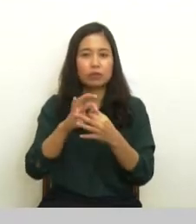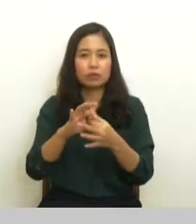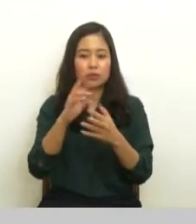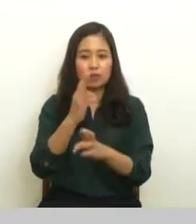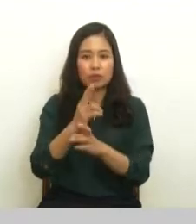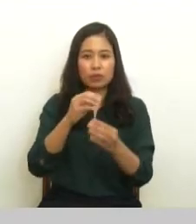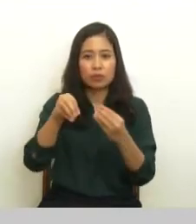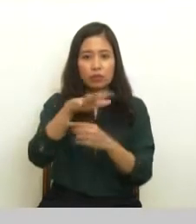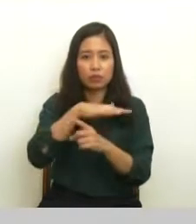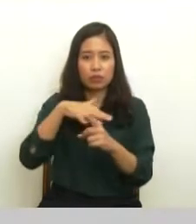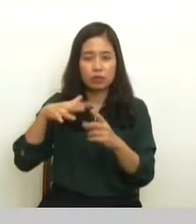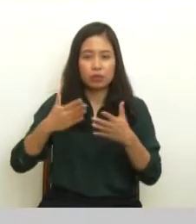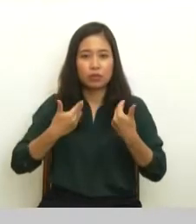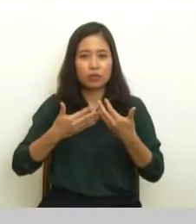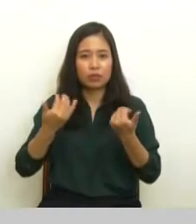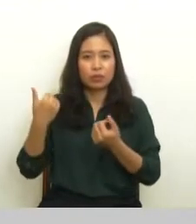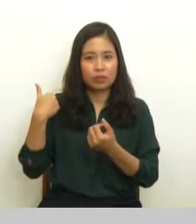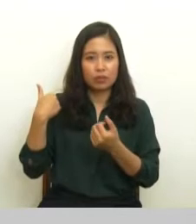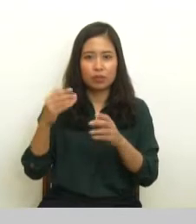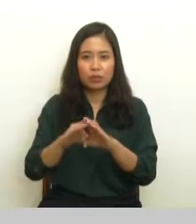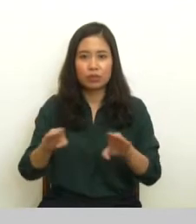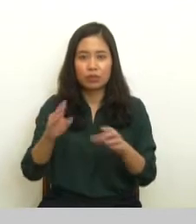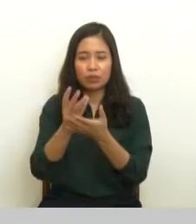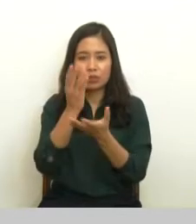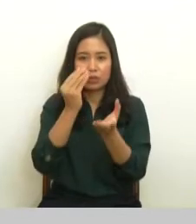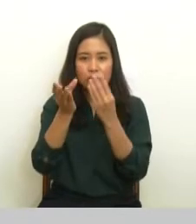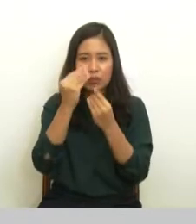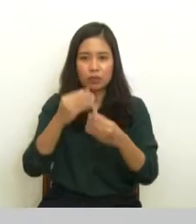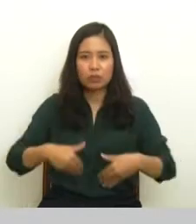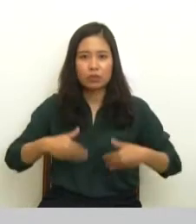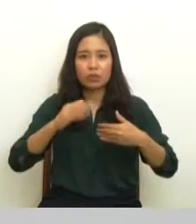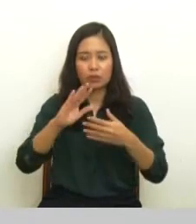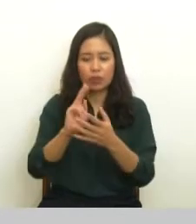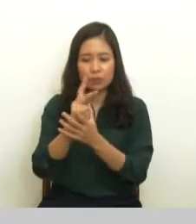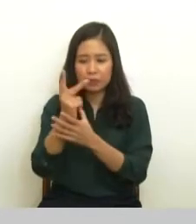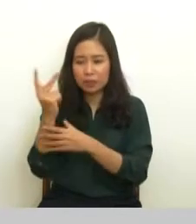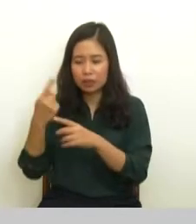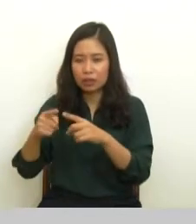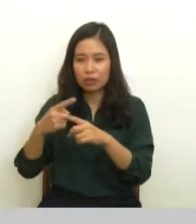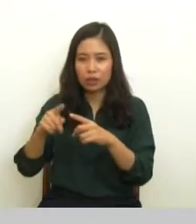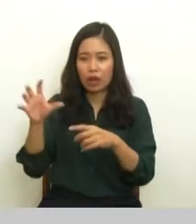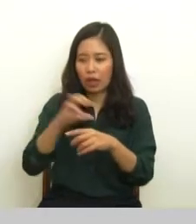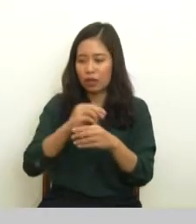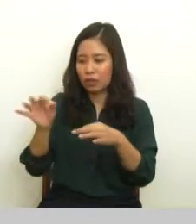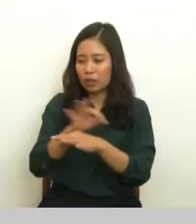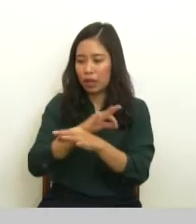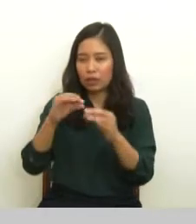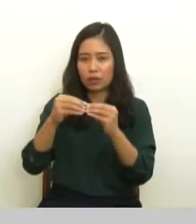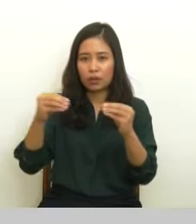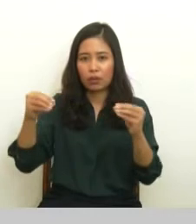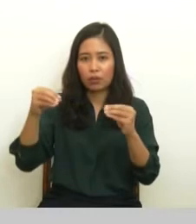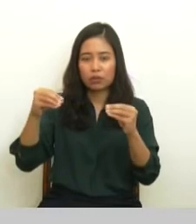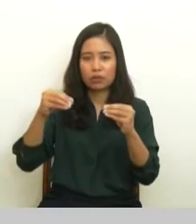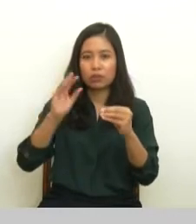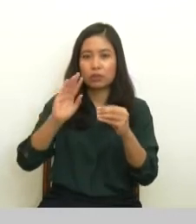อย่างสนุกสนานเด็กๆ ได้เรีนรู้ชนิดของผ Vie Thที่นำมาใช้แนหลอดพาสติกได้ใหผ่านการสำเรIKโ